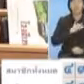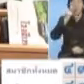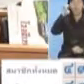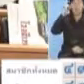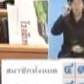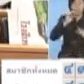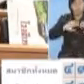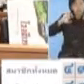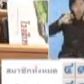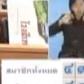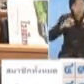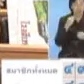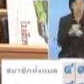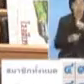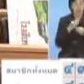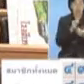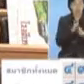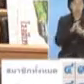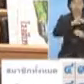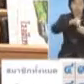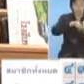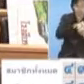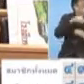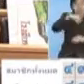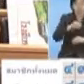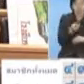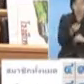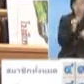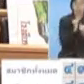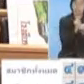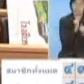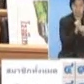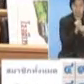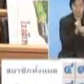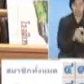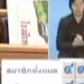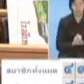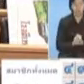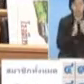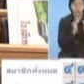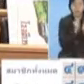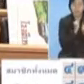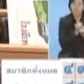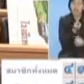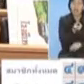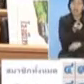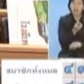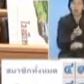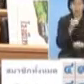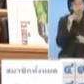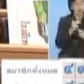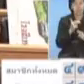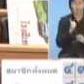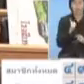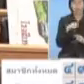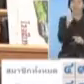งว่ารัฐบาลต้องขายให้เฉพาะนักธุรกิจหรือเจ้าของโรงสีผู้ใกล้ชิดเท่านั้นถามว่าคนที่มีอิทธิพลเรื่องข้าวในประเทศเราเนี่ยท่านยกโทรศัพท์เ